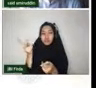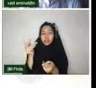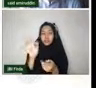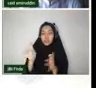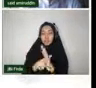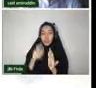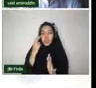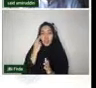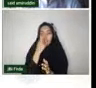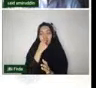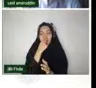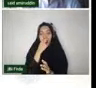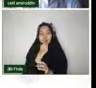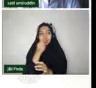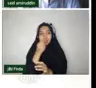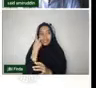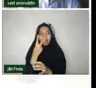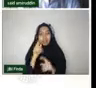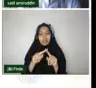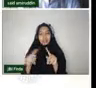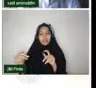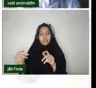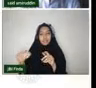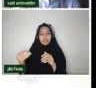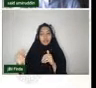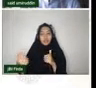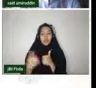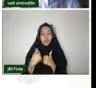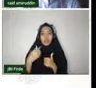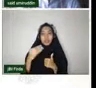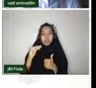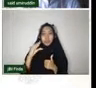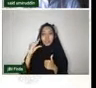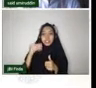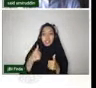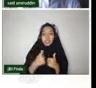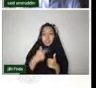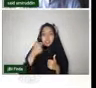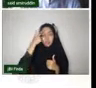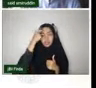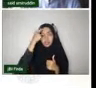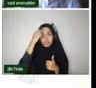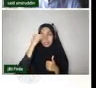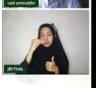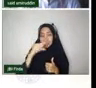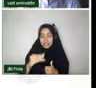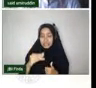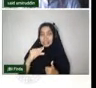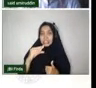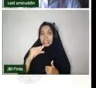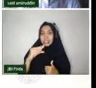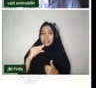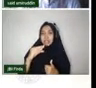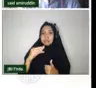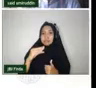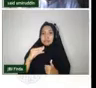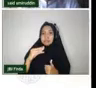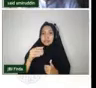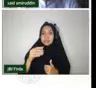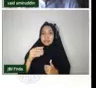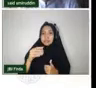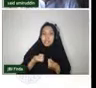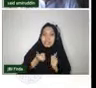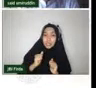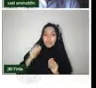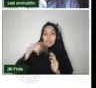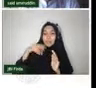bisa melihat. Tapi mereka mengikuti pagi, itu dengan mengikuti pembelajaran pagi, adanya persiapan, membaca doa,